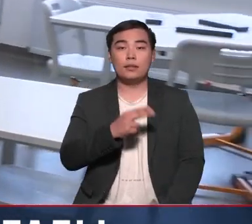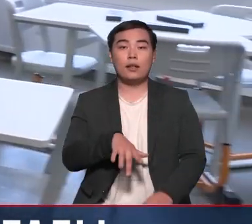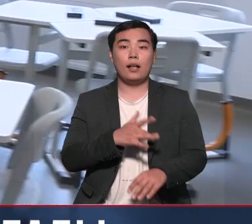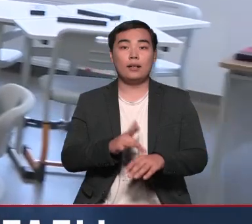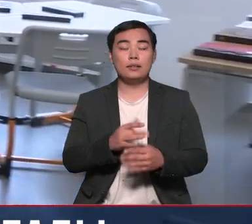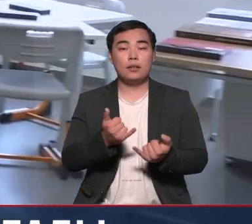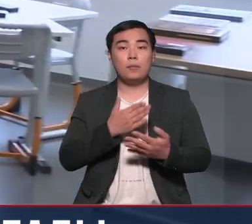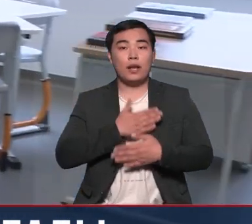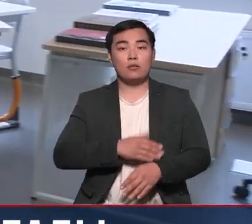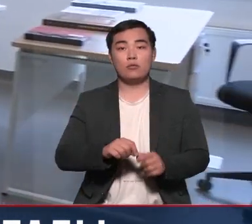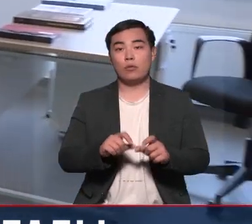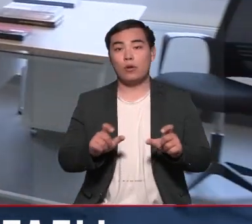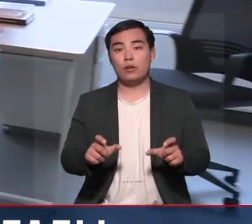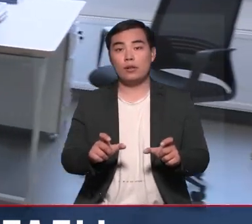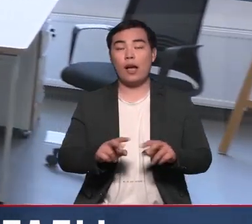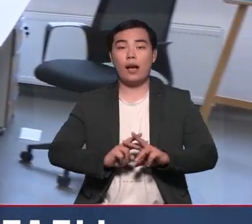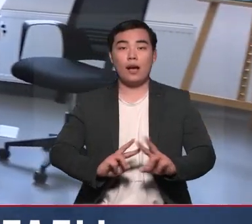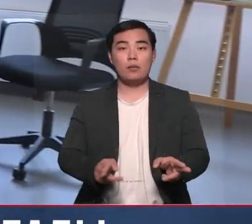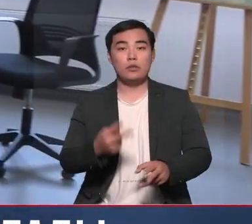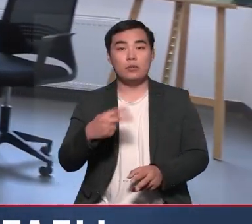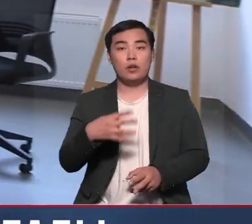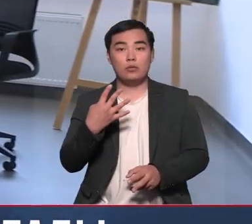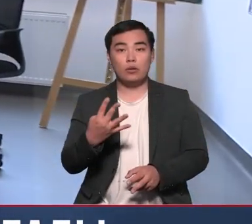мектеп ұлттық жобасы аясында дәл осындай